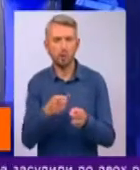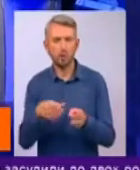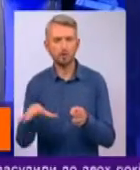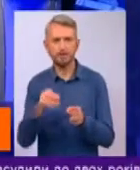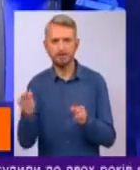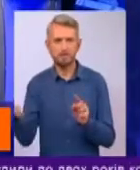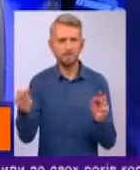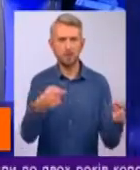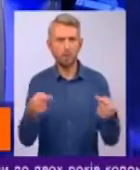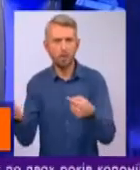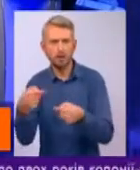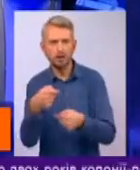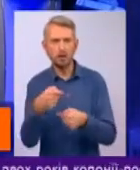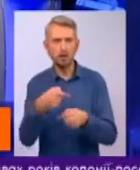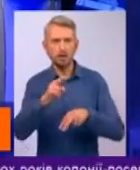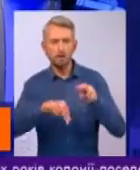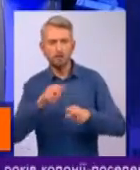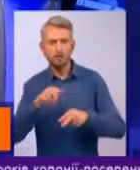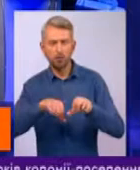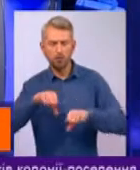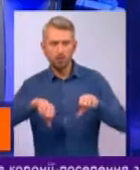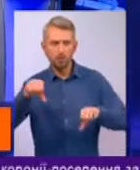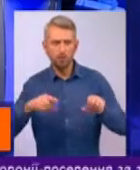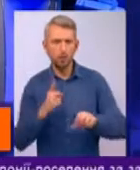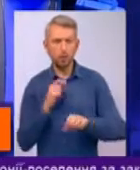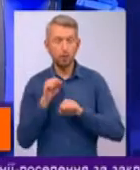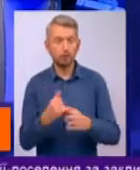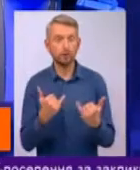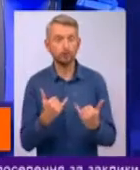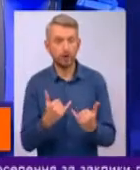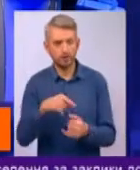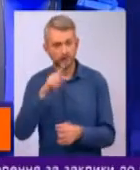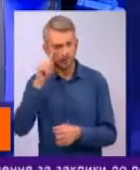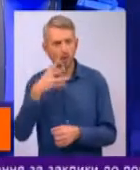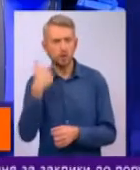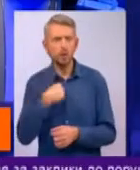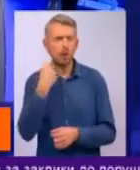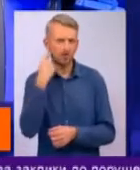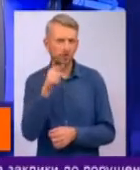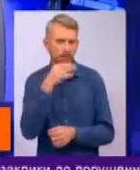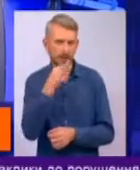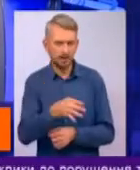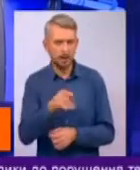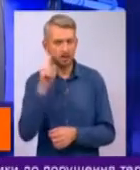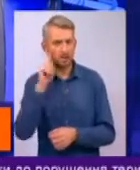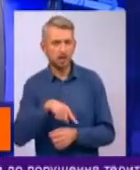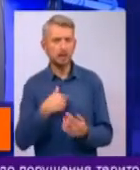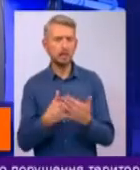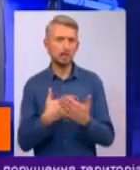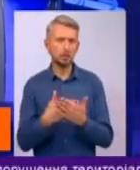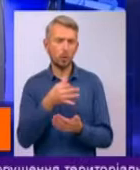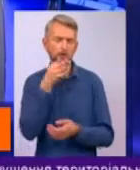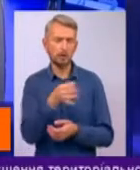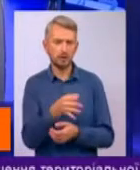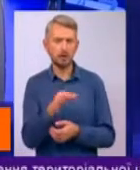підходи, вистроєна оборона сучасна, тому що, от, знаєте, я коли чую, і ви це сказали, знаєте, от нібито